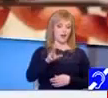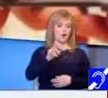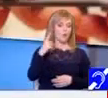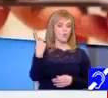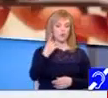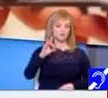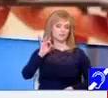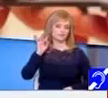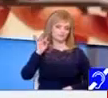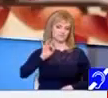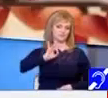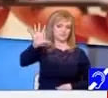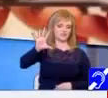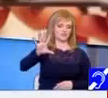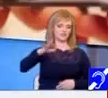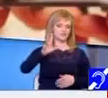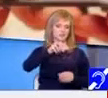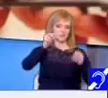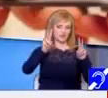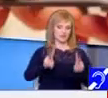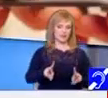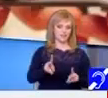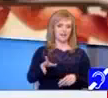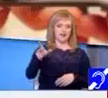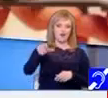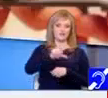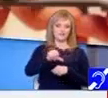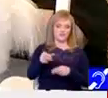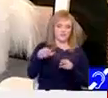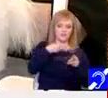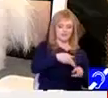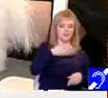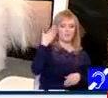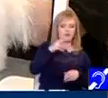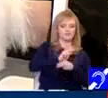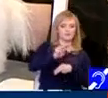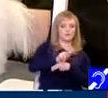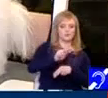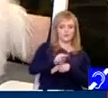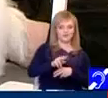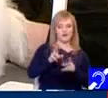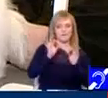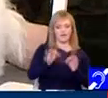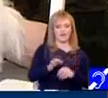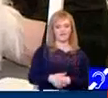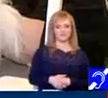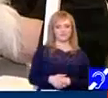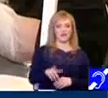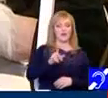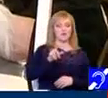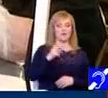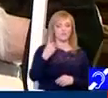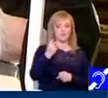experți internaționali s-a dus la București pentru a le preda românilor lecții prețioase. First thing they're going to do is start around the